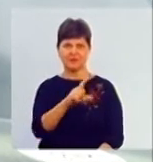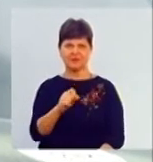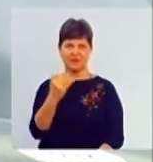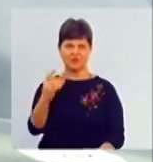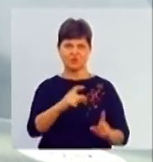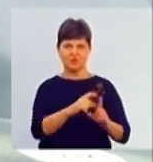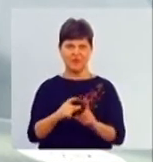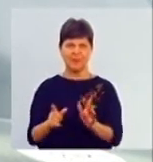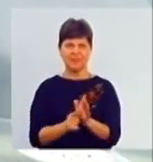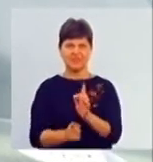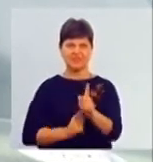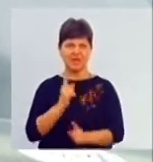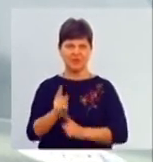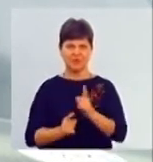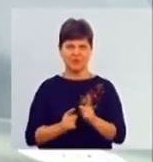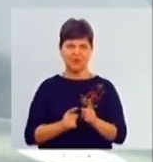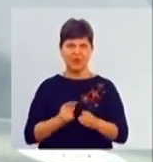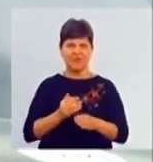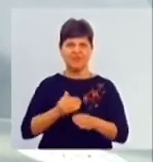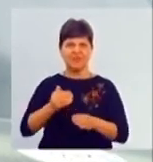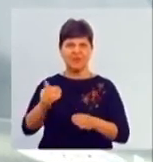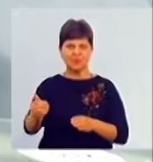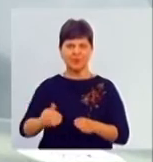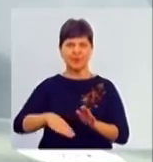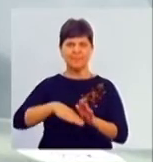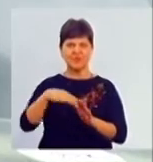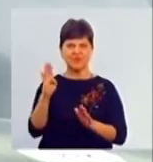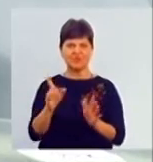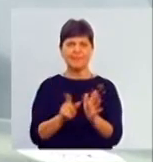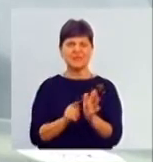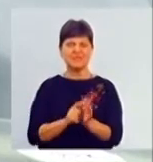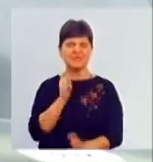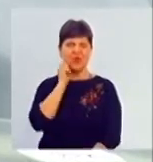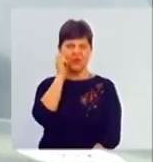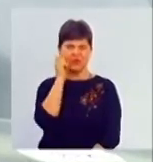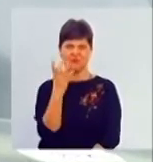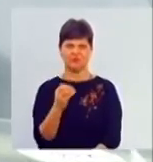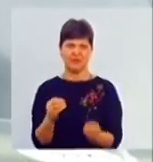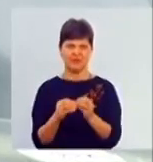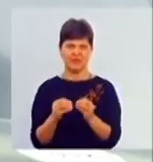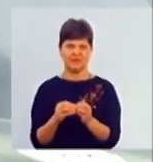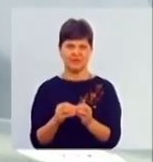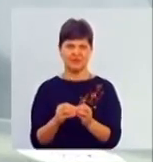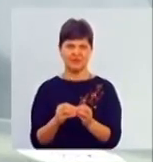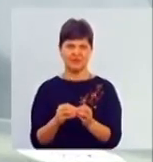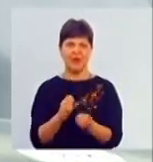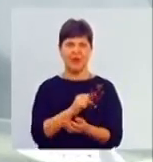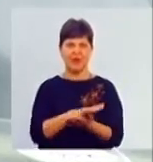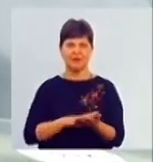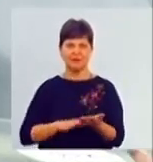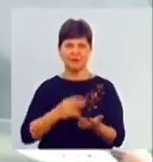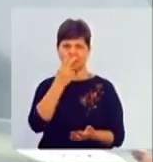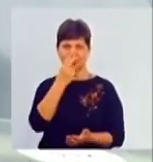реформа дозволила відтермінувати необхідність підвищення пенсійного віку принаймні ще на 10 років. Далі дивимося коментар